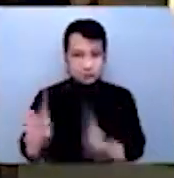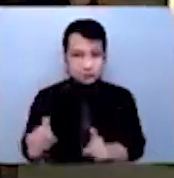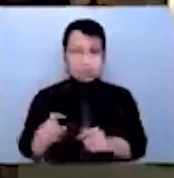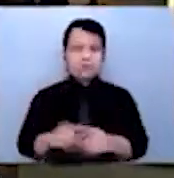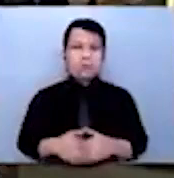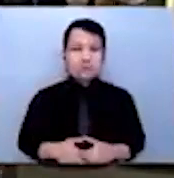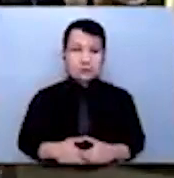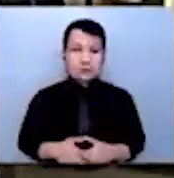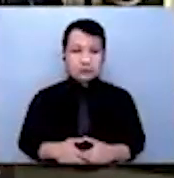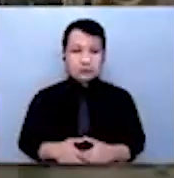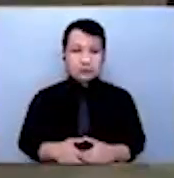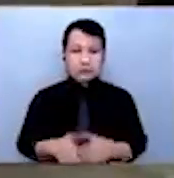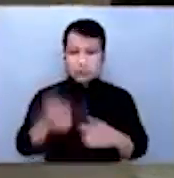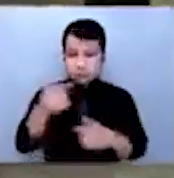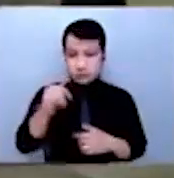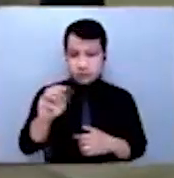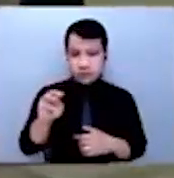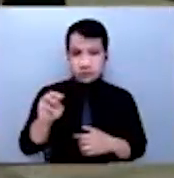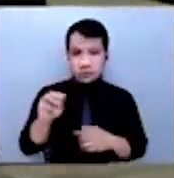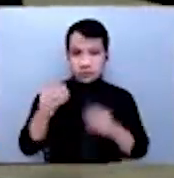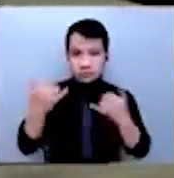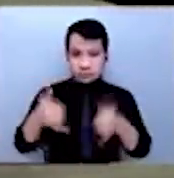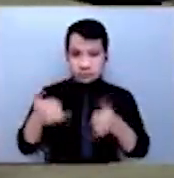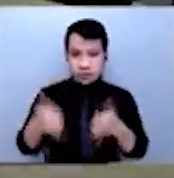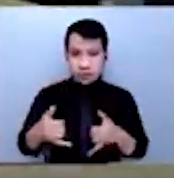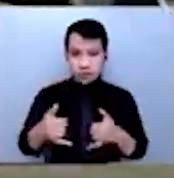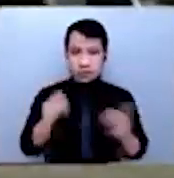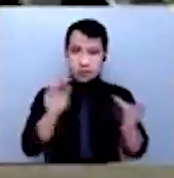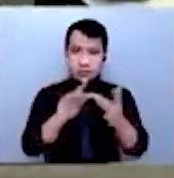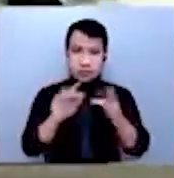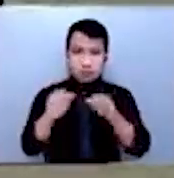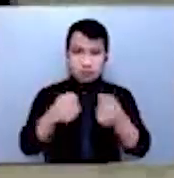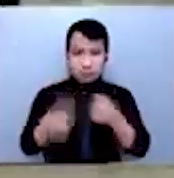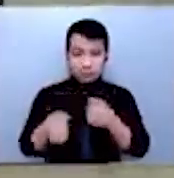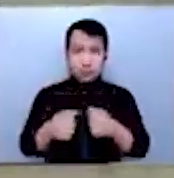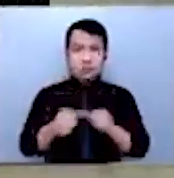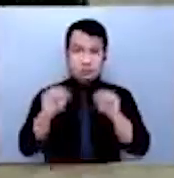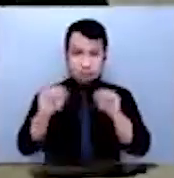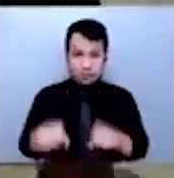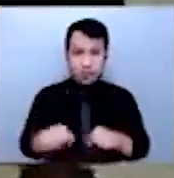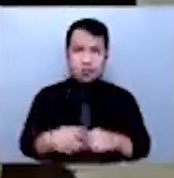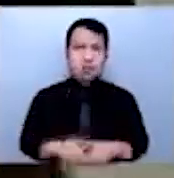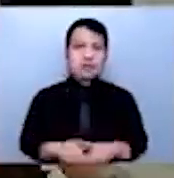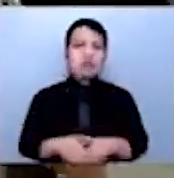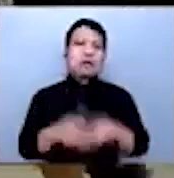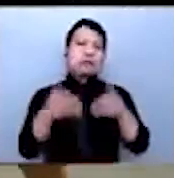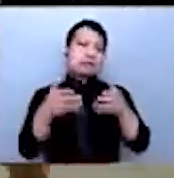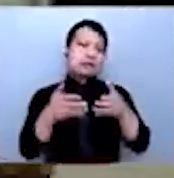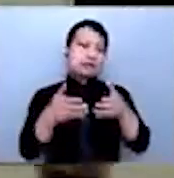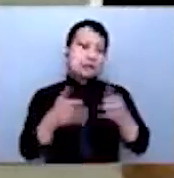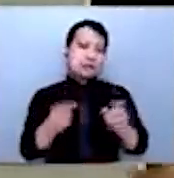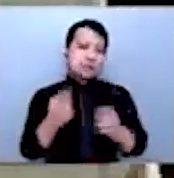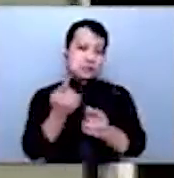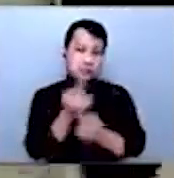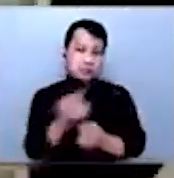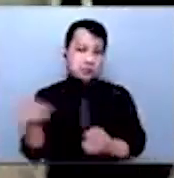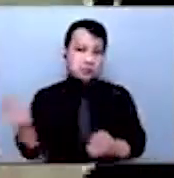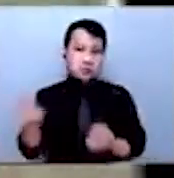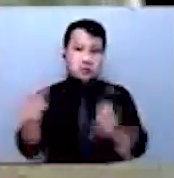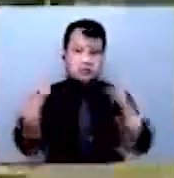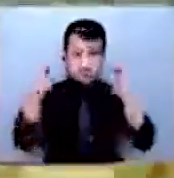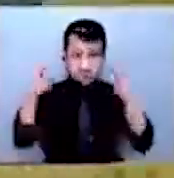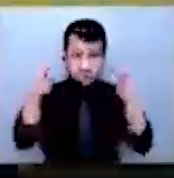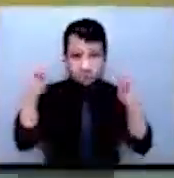rin ang mga gym, mga palaruan at maging ang ilang contact sports. Papayagan na rin ang individual outdoor exercises para sa